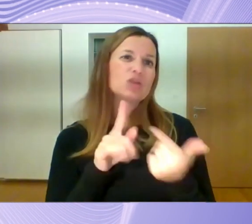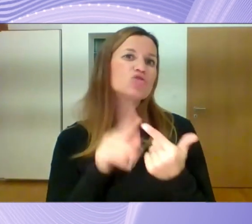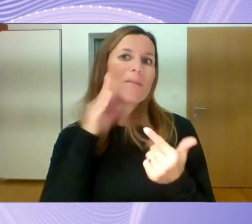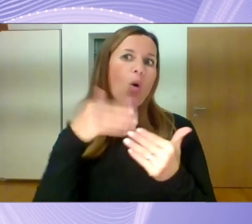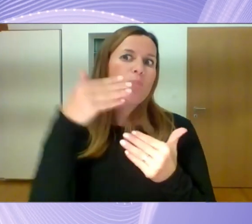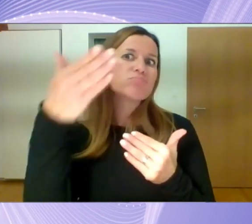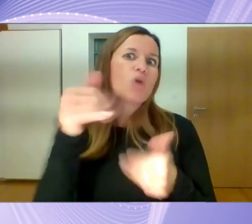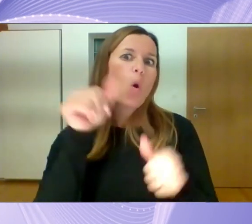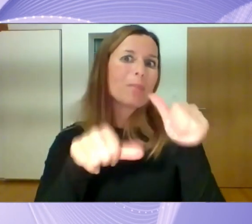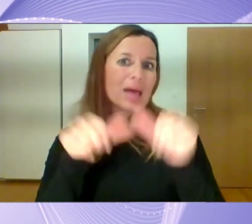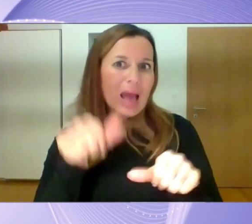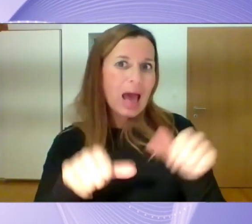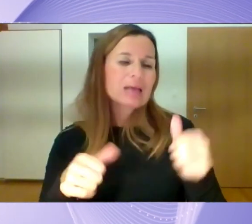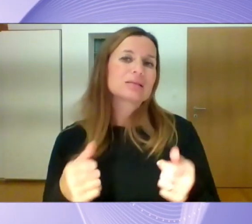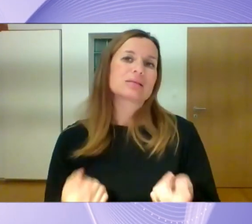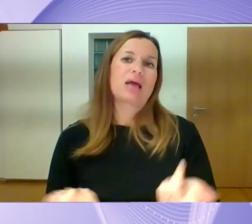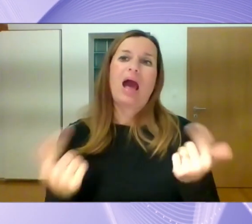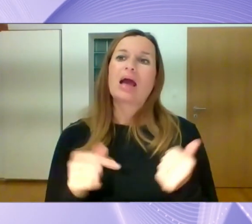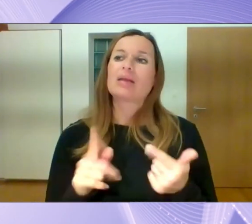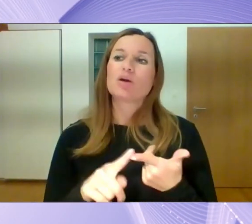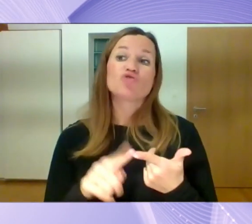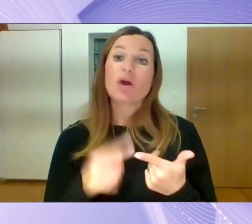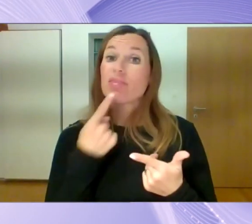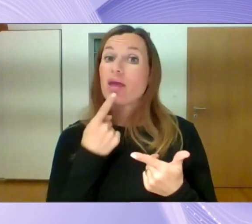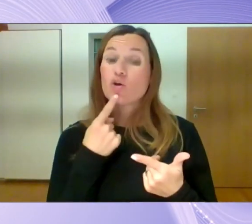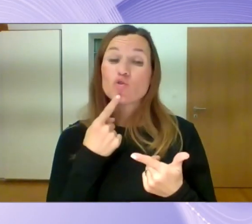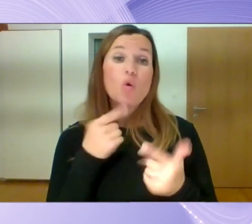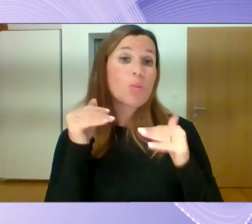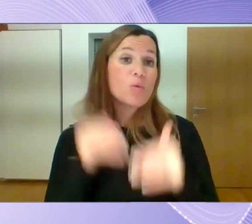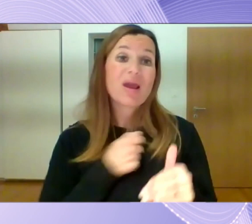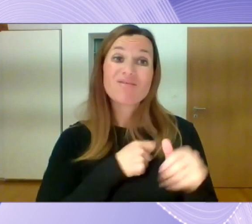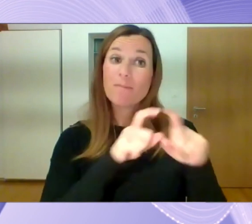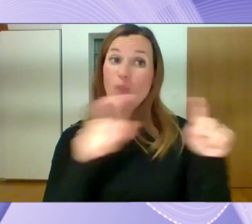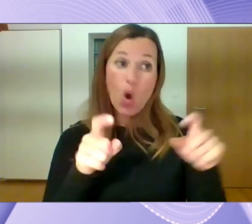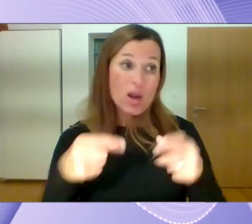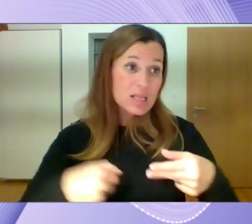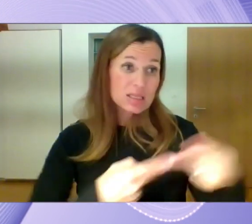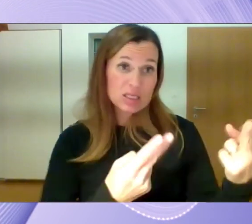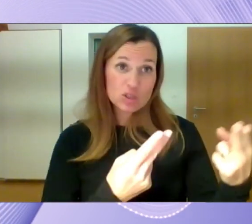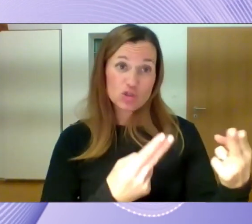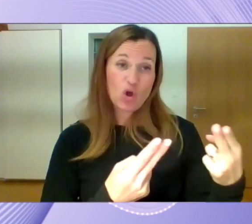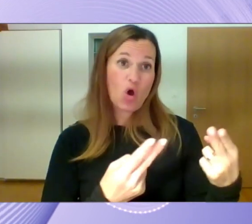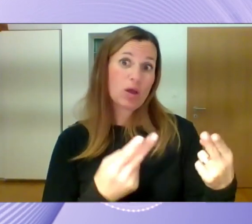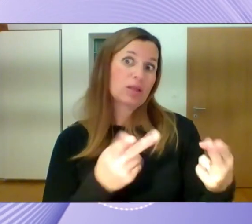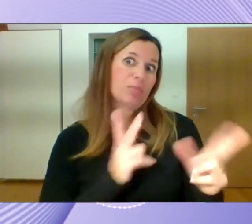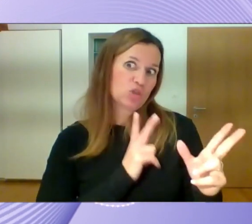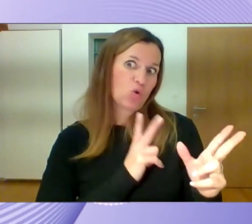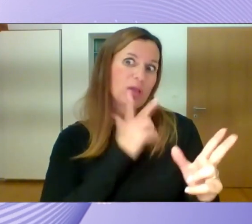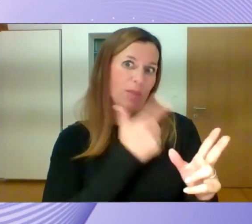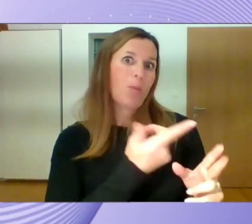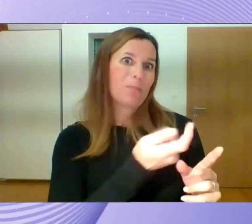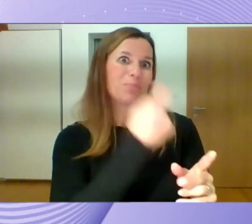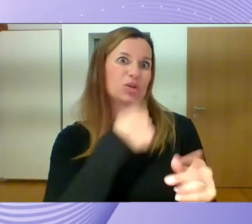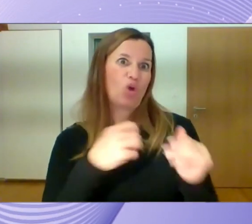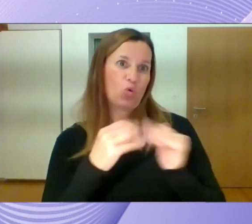planirana, ali pa če je nekdo sprejet v bolnico, ker se mu je nekaj poslabšalo, pa pričakujete, da bo prišel domov, da